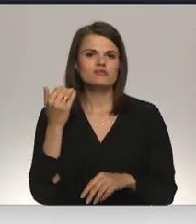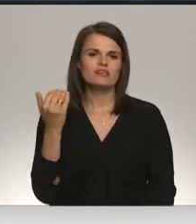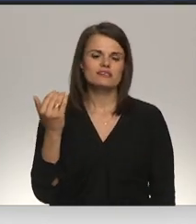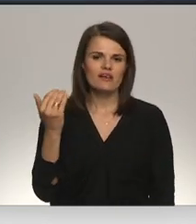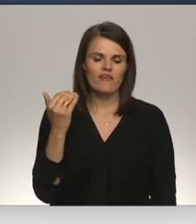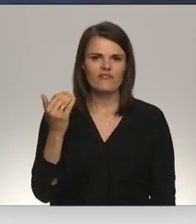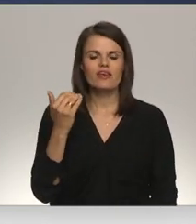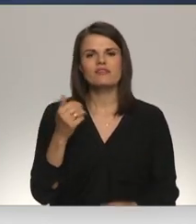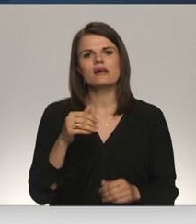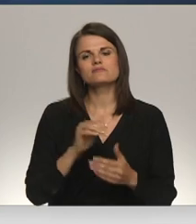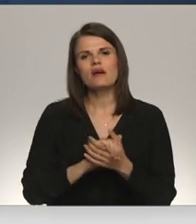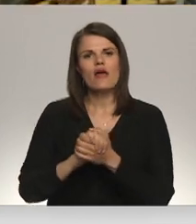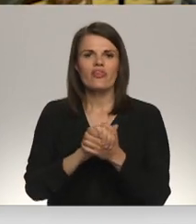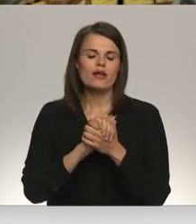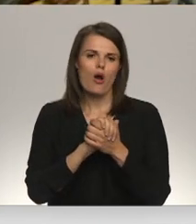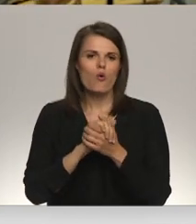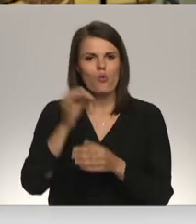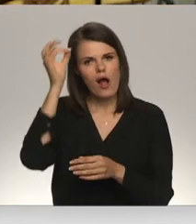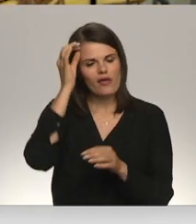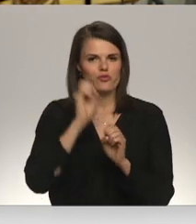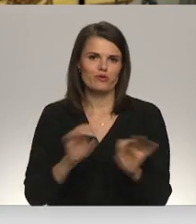Kuzinas līdzgaitnieku atmiņu stāstos.